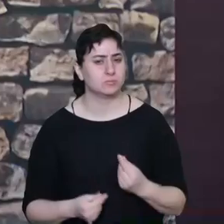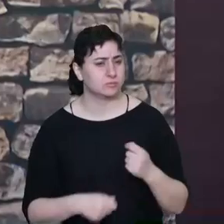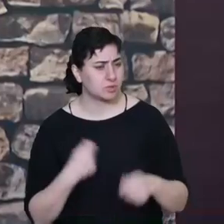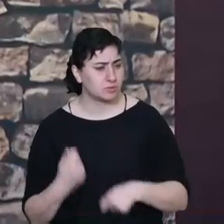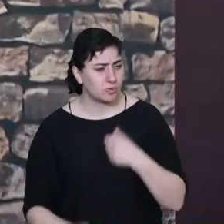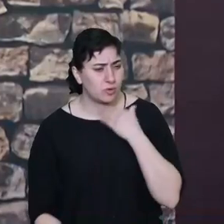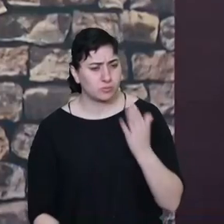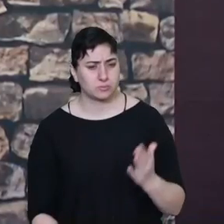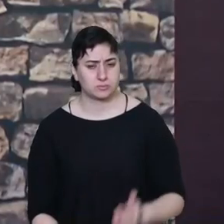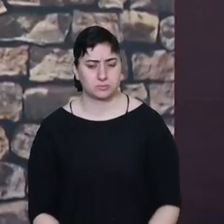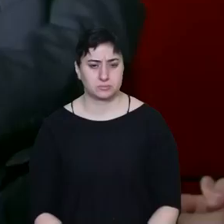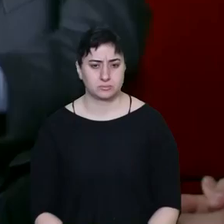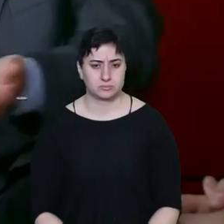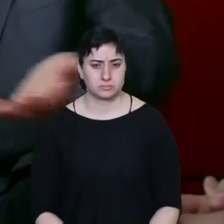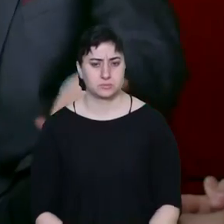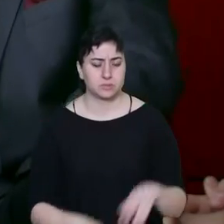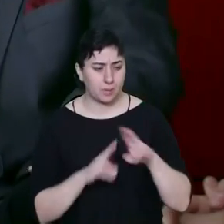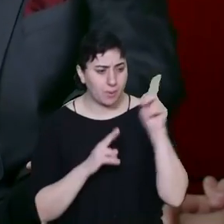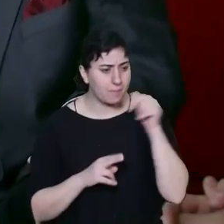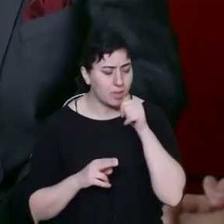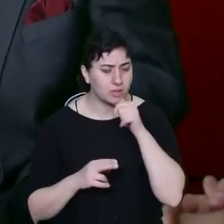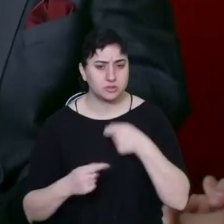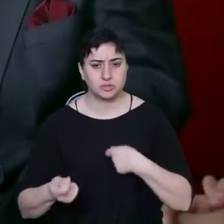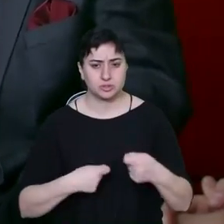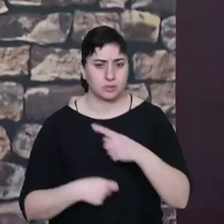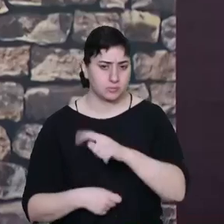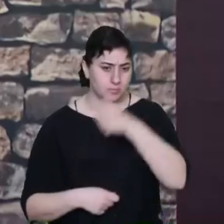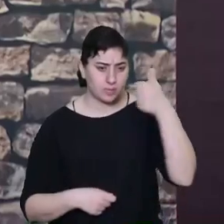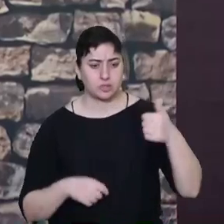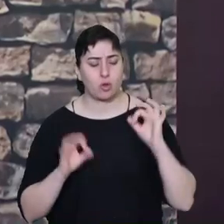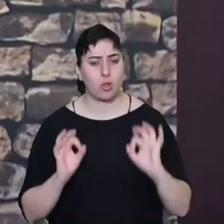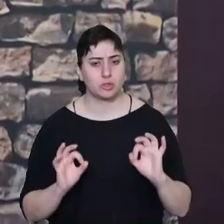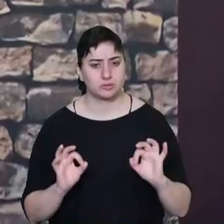oğlum. Kemal Bey'in şirketlerinin başına geçeceğim dedin.